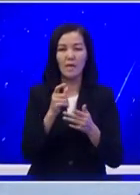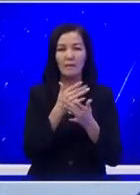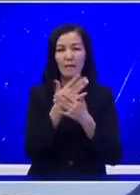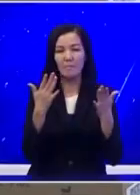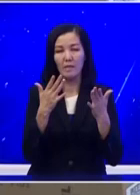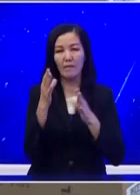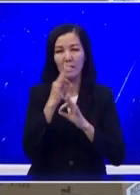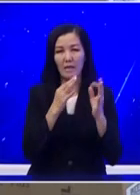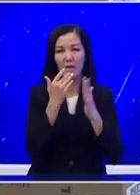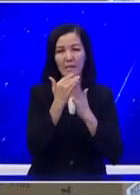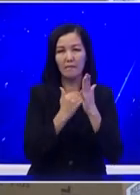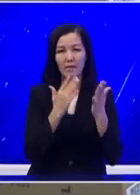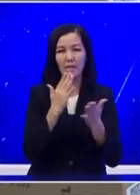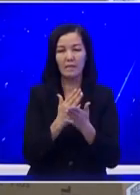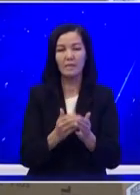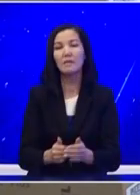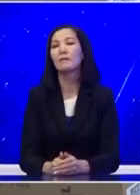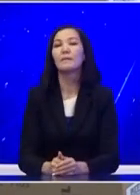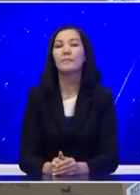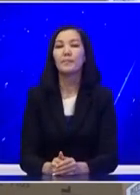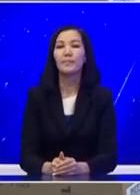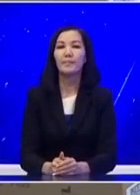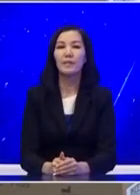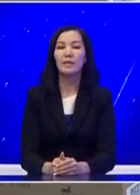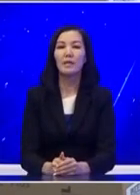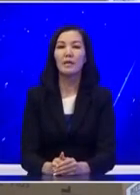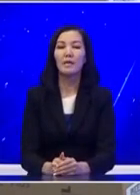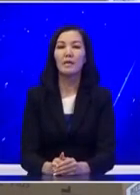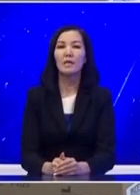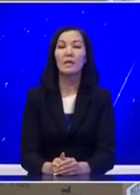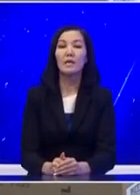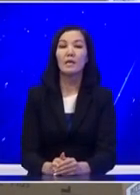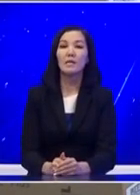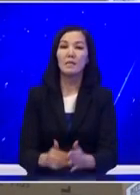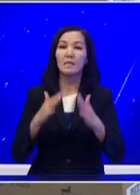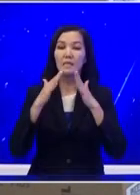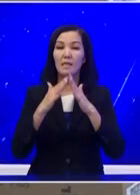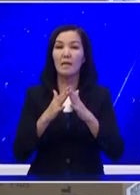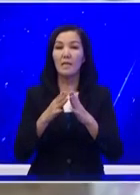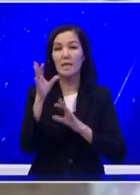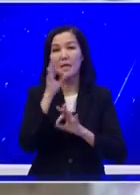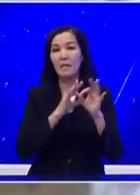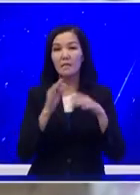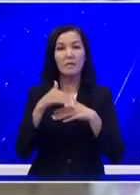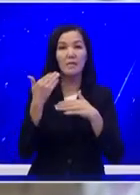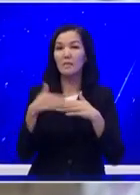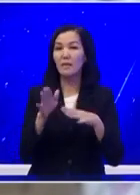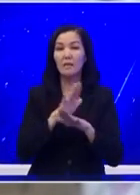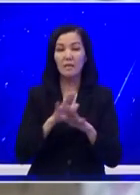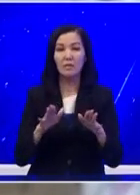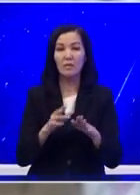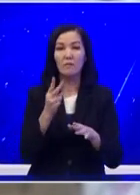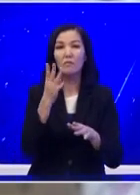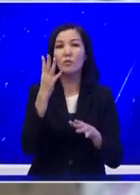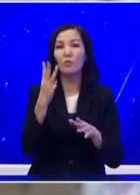наименований лекарств. Транзитный склад «Боганангин». Так как у нас транзитный склад, лекарственные препараты не задерживаются. В течение